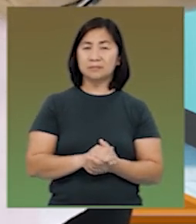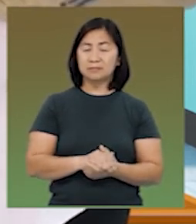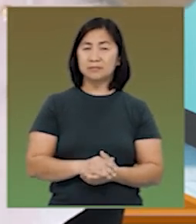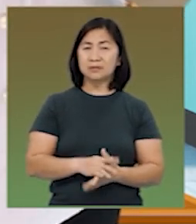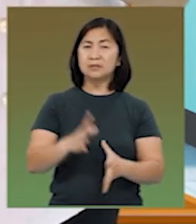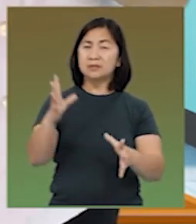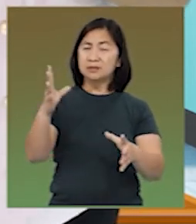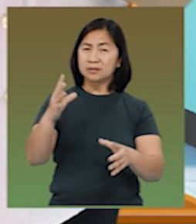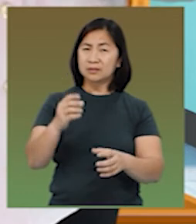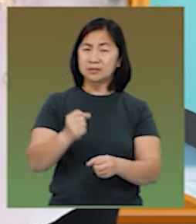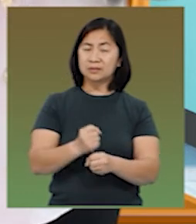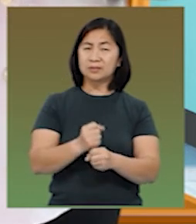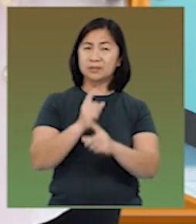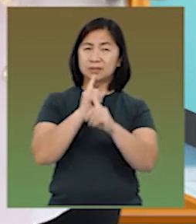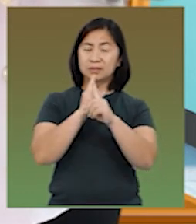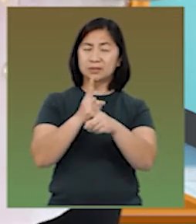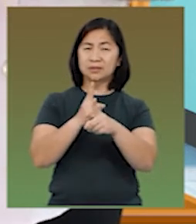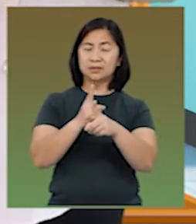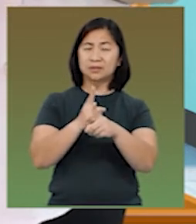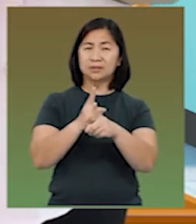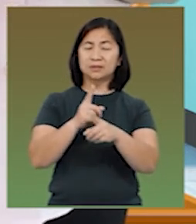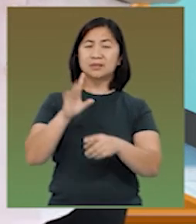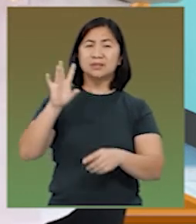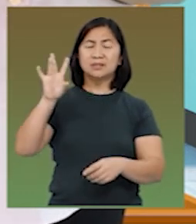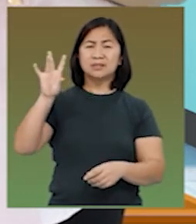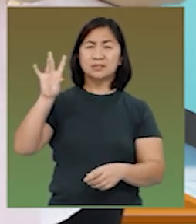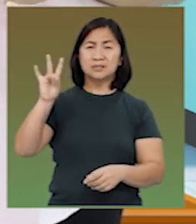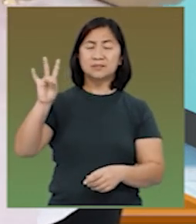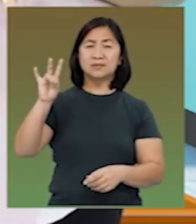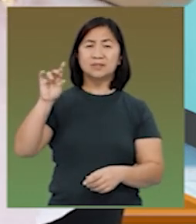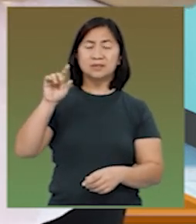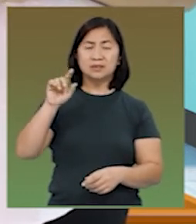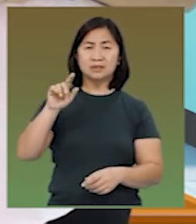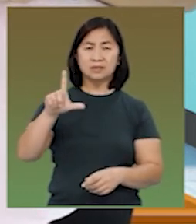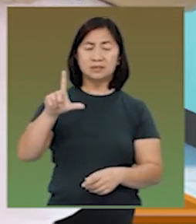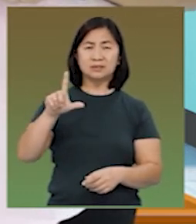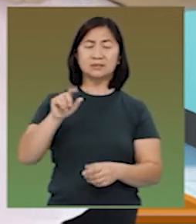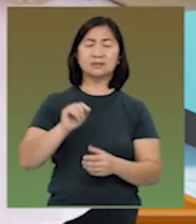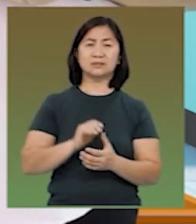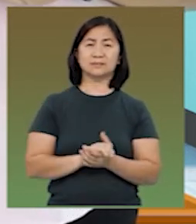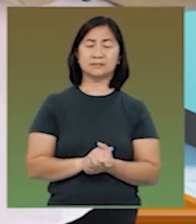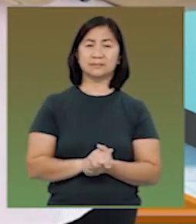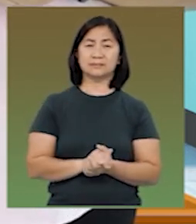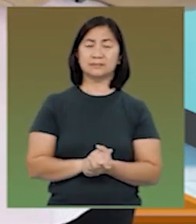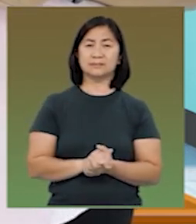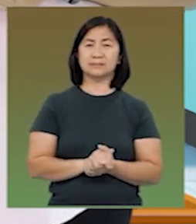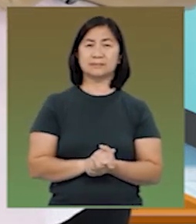Awesome! Ang makukuhang sagot ay 7 liters.